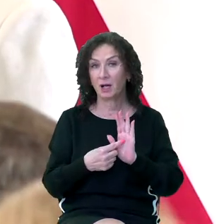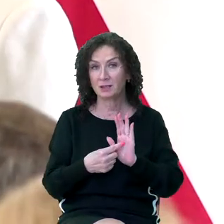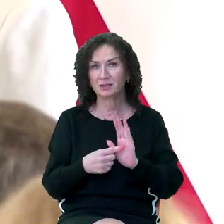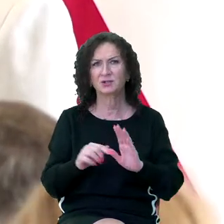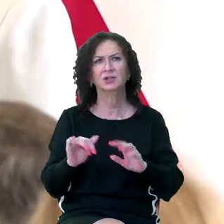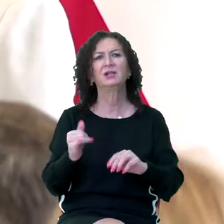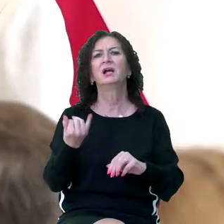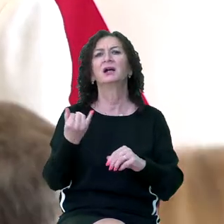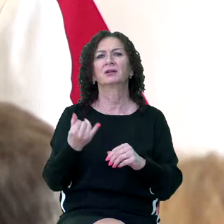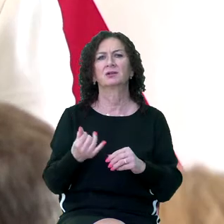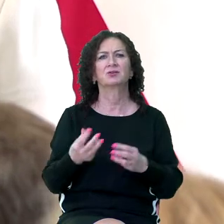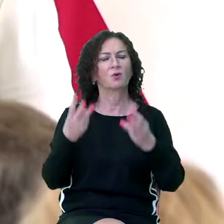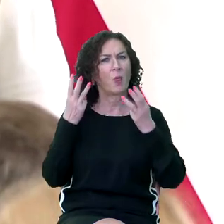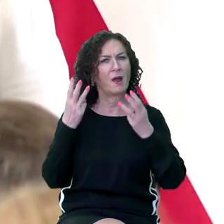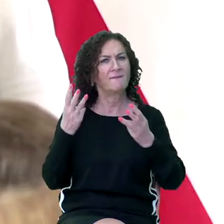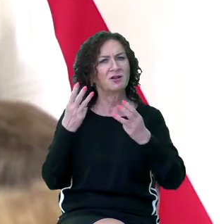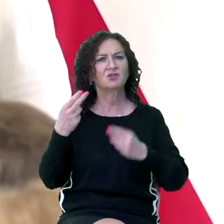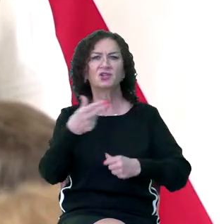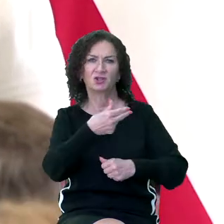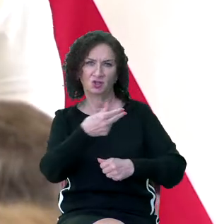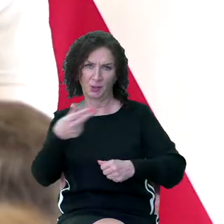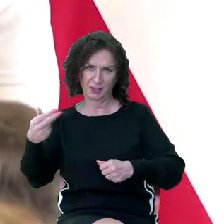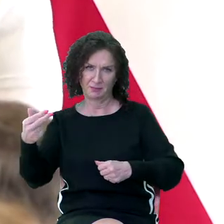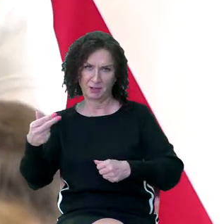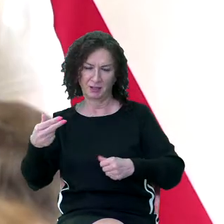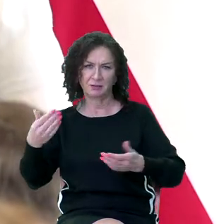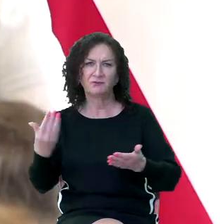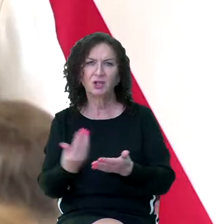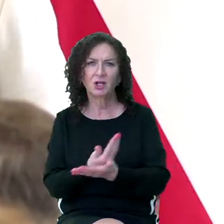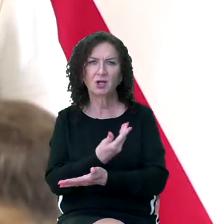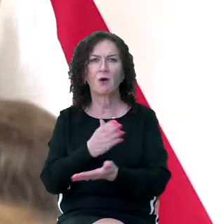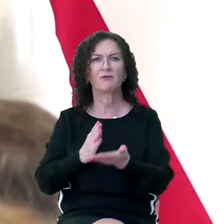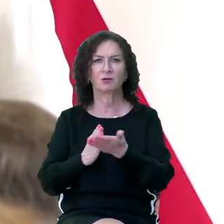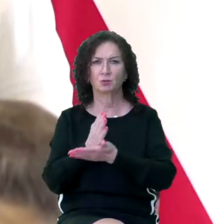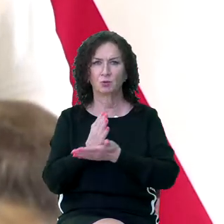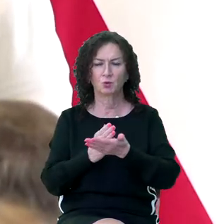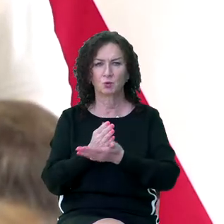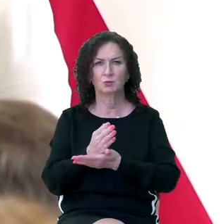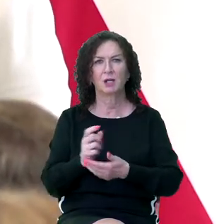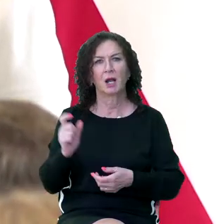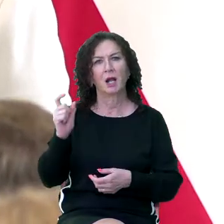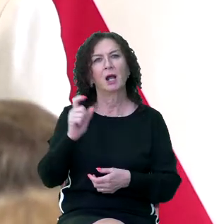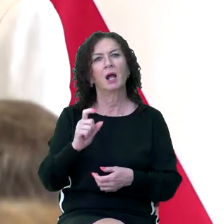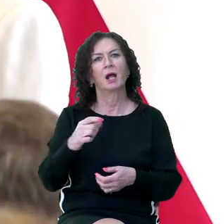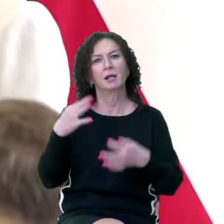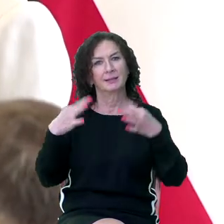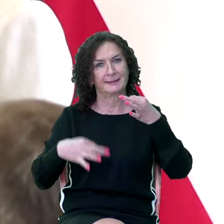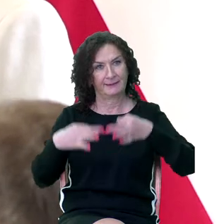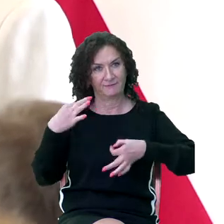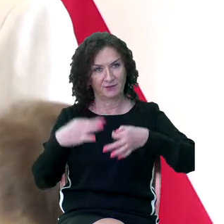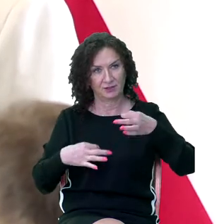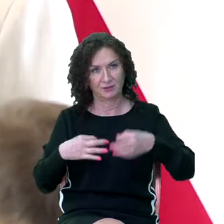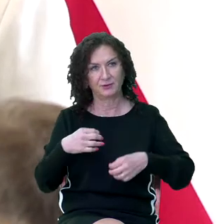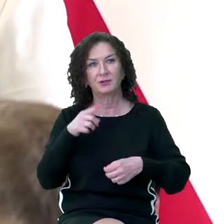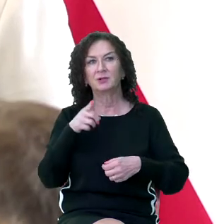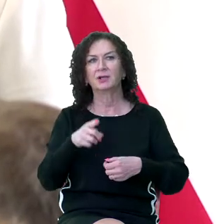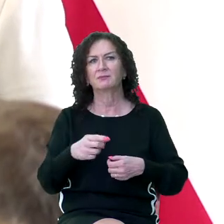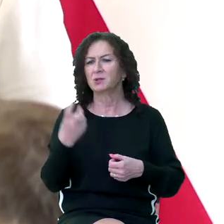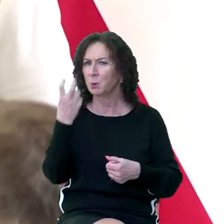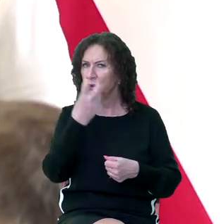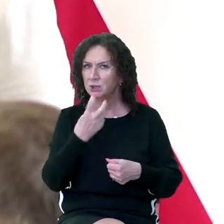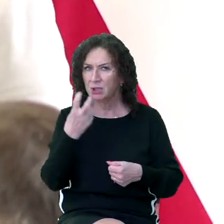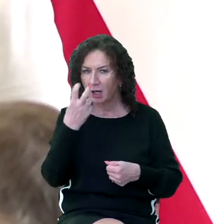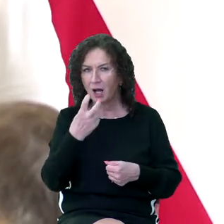cywilnej, począwszy od infrastruktury, stąd macie państwo te interesujące zdjęcia budynków, w